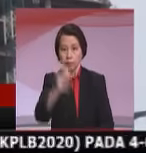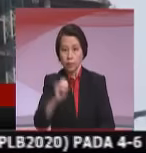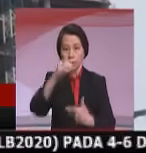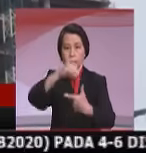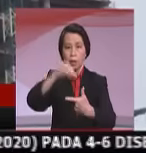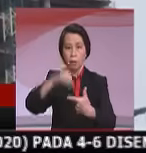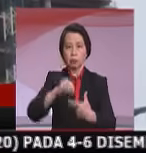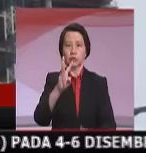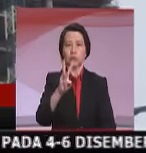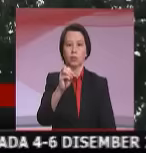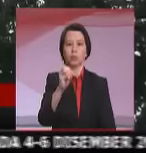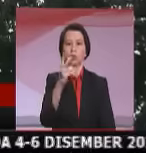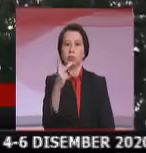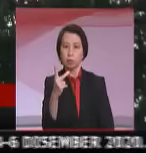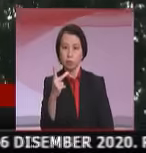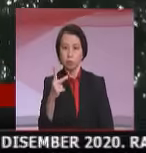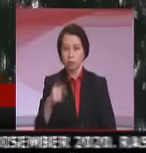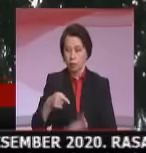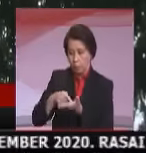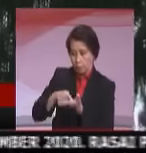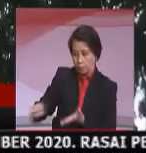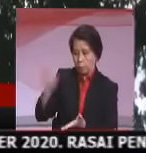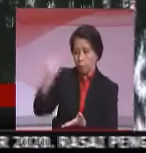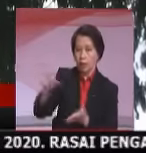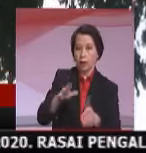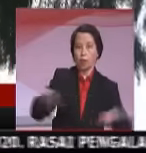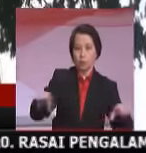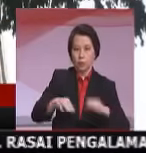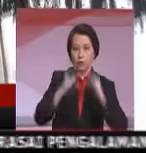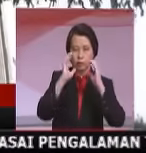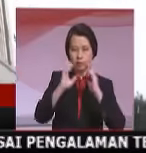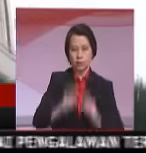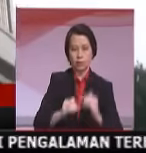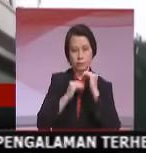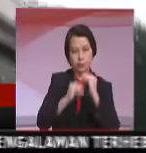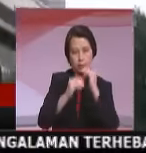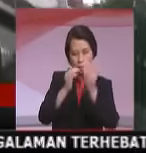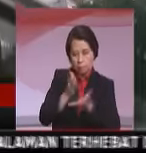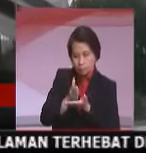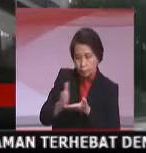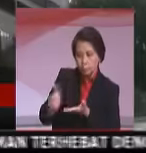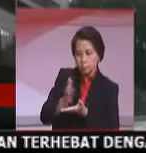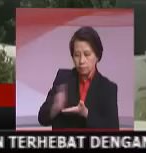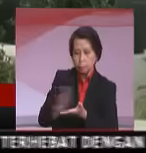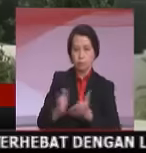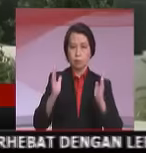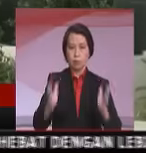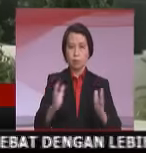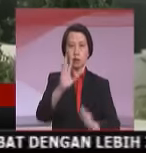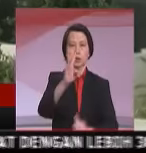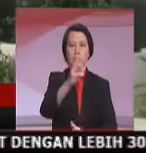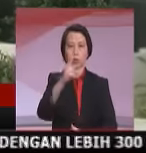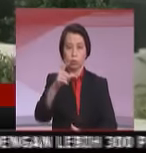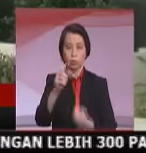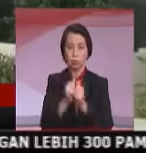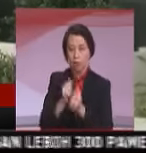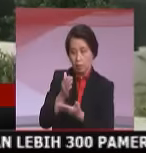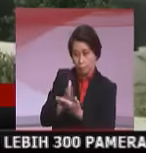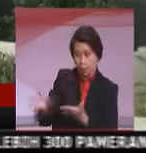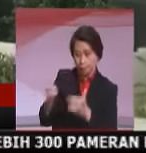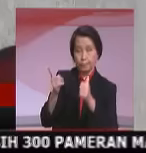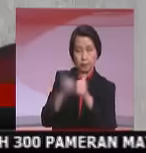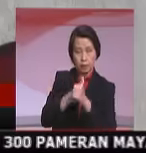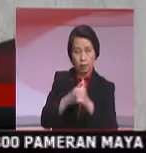atau RM60,000. Pembayaran akan turut dibuat secara berperingkat dalam tempoh maksimum 6 bulan dengan bayaran